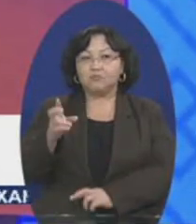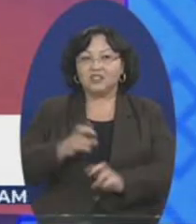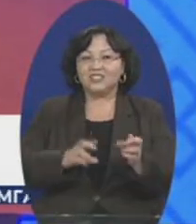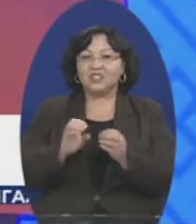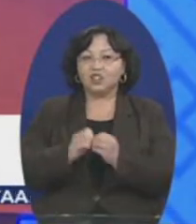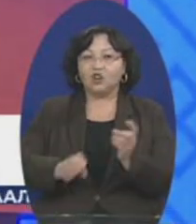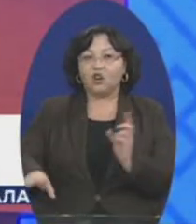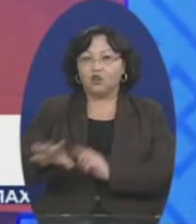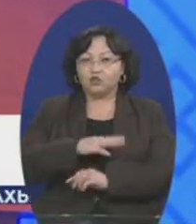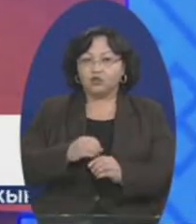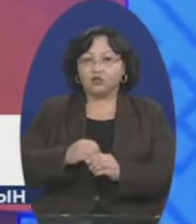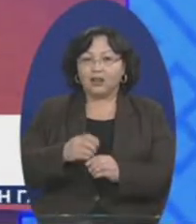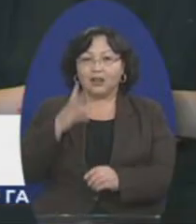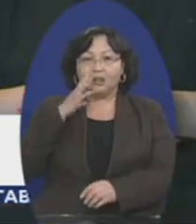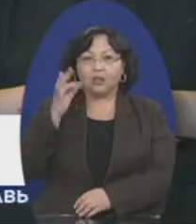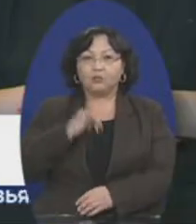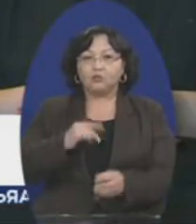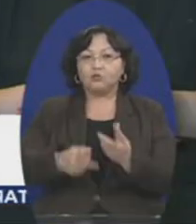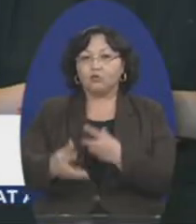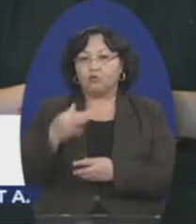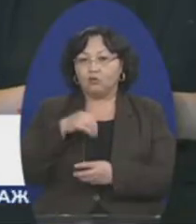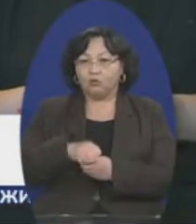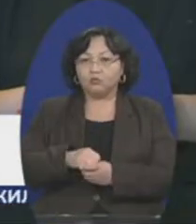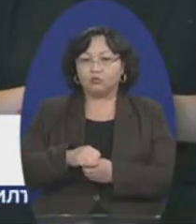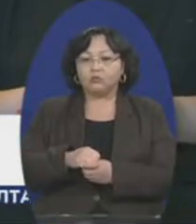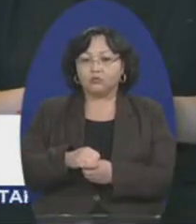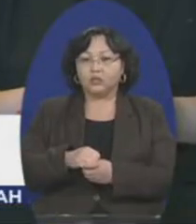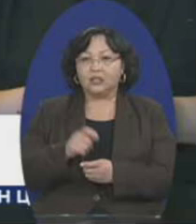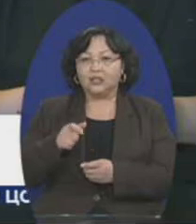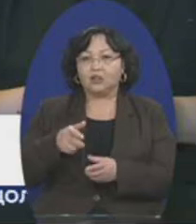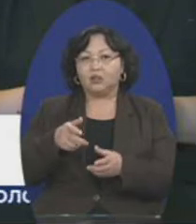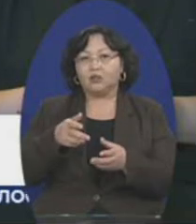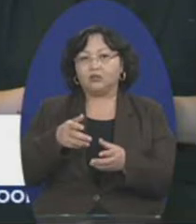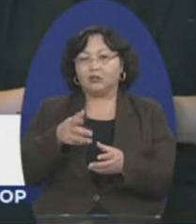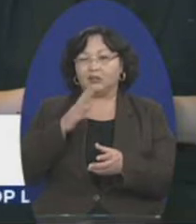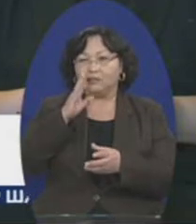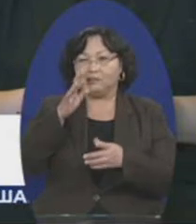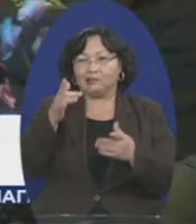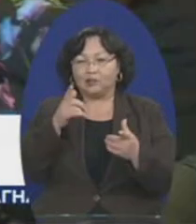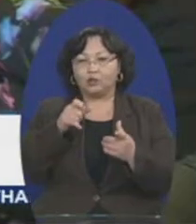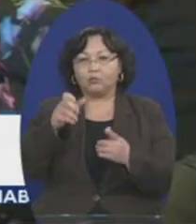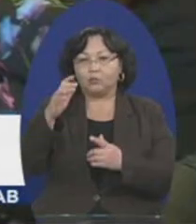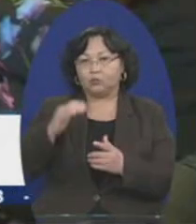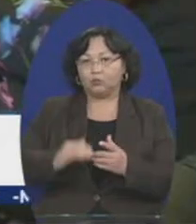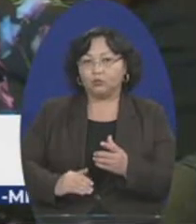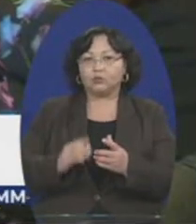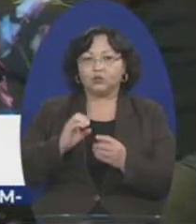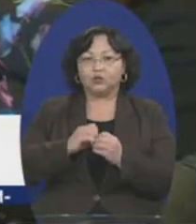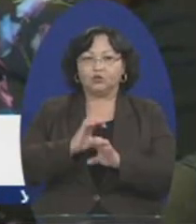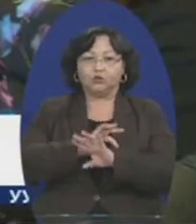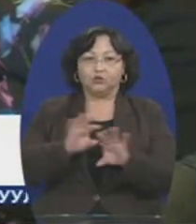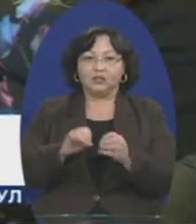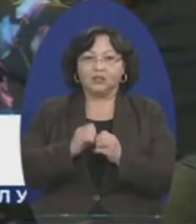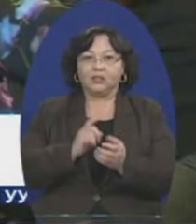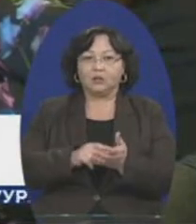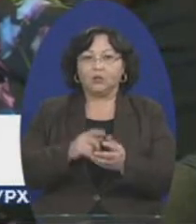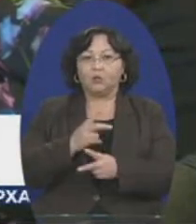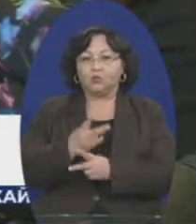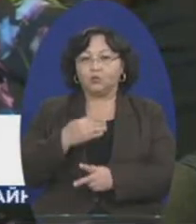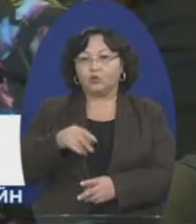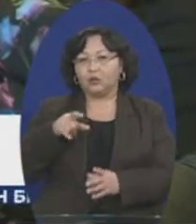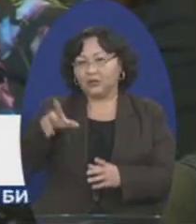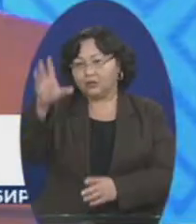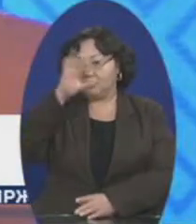орчныг бүрдүүлж гадаадын хөрөнгө оруулагчдад учирч байгаа эрсдлийг бууруулах зэрэг олон чиглэлд хэрэгжих ёстойг хууль зүйн дотоод хэргийн сайд